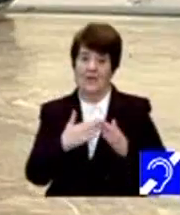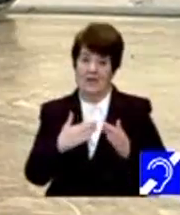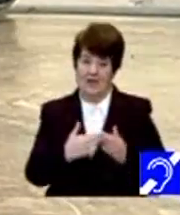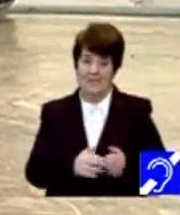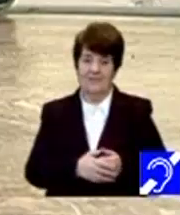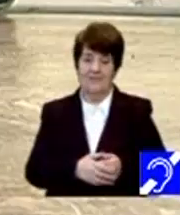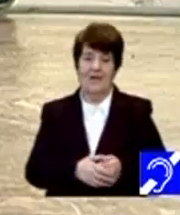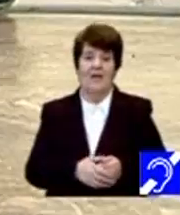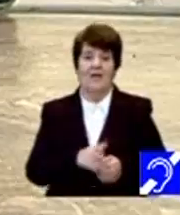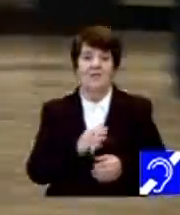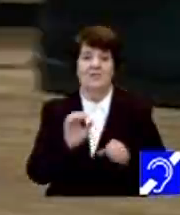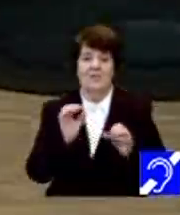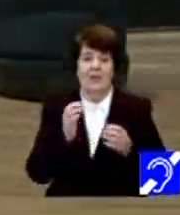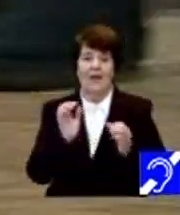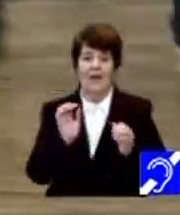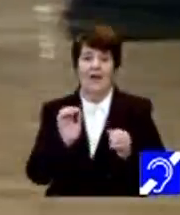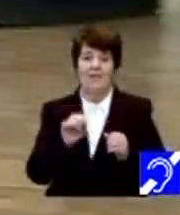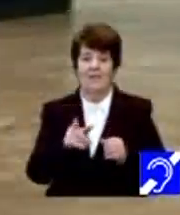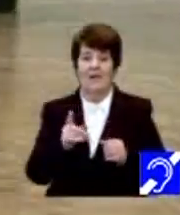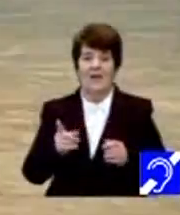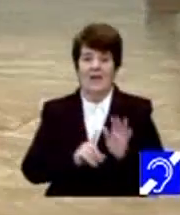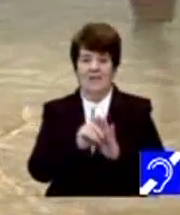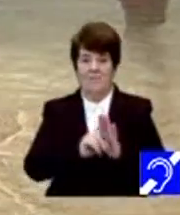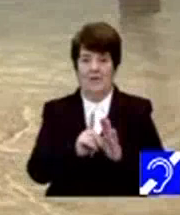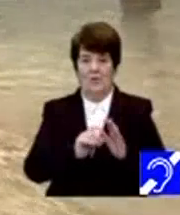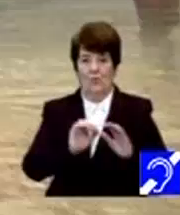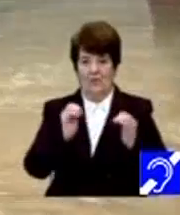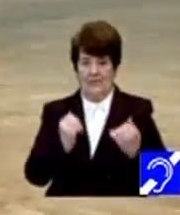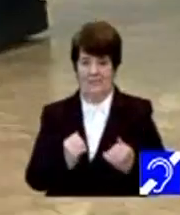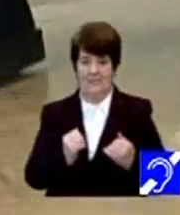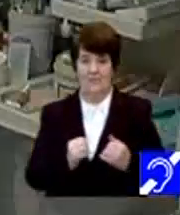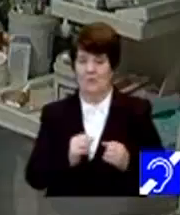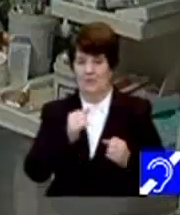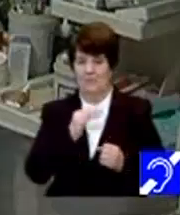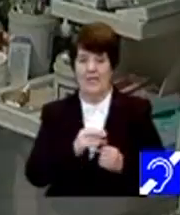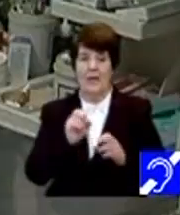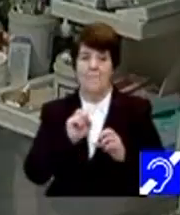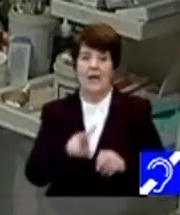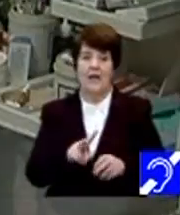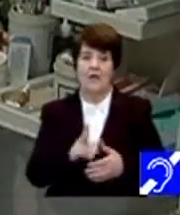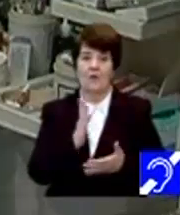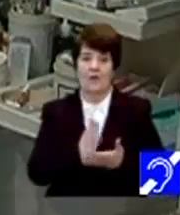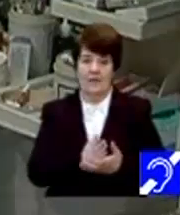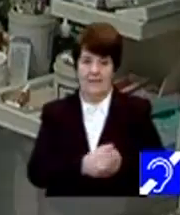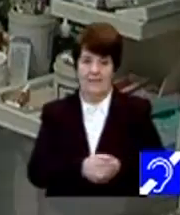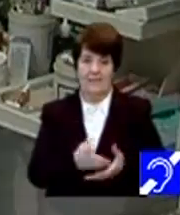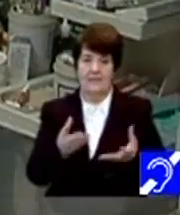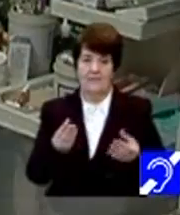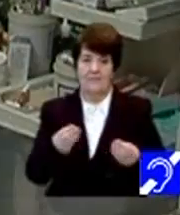mai mult în casă și și-au pierdut abilitățile de a rezista la temperaturi scăzute. Cel mai mare pericol